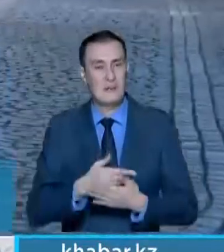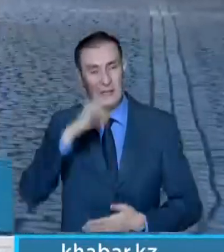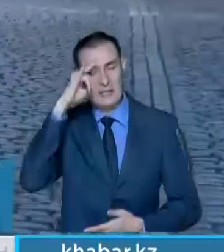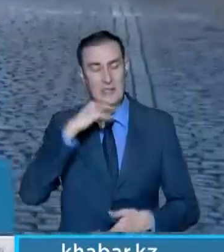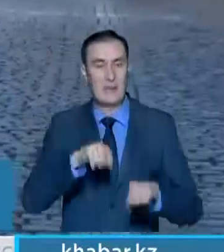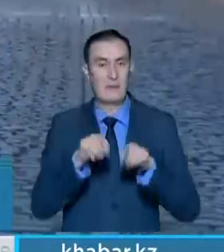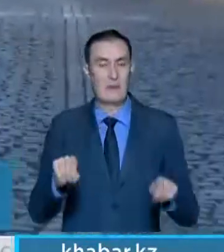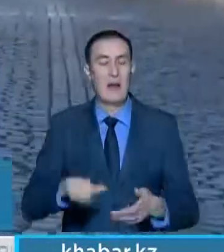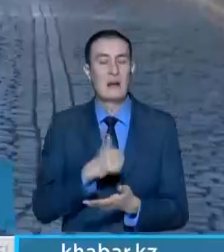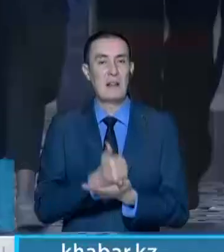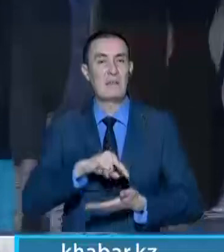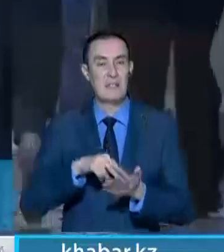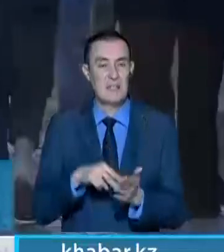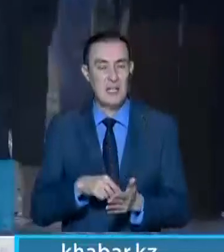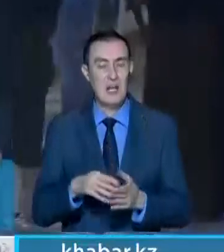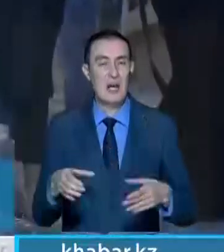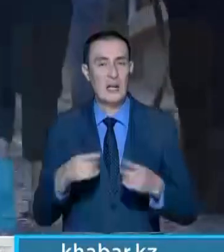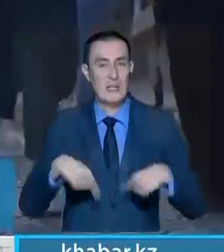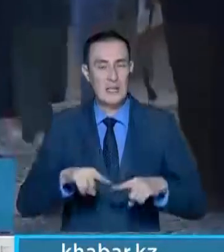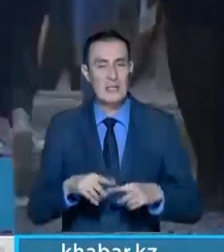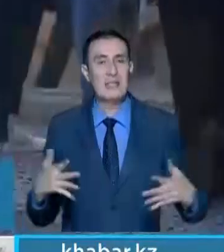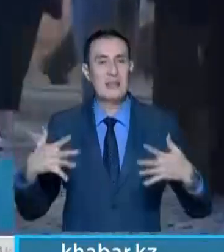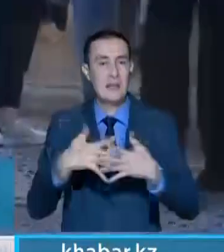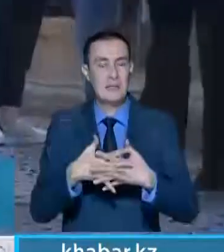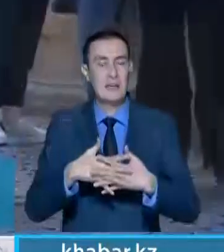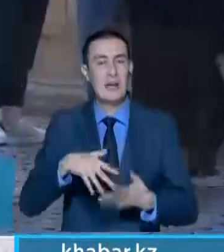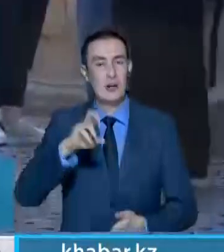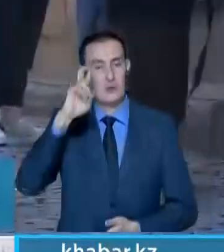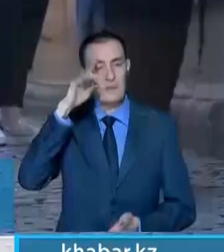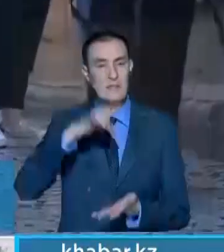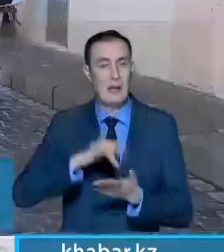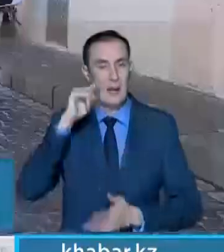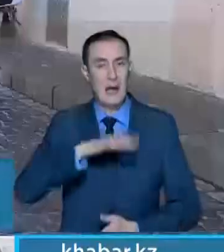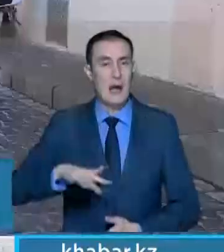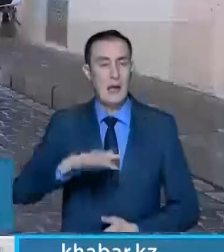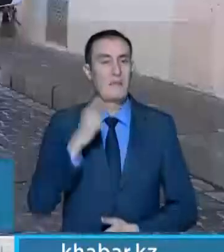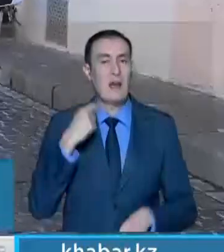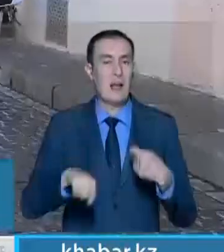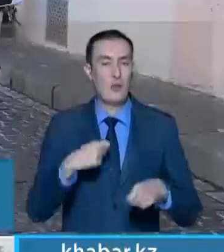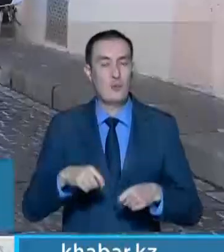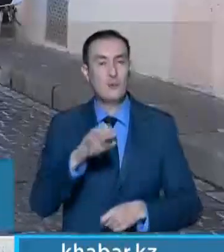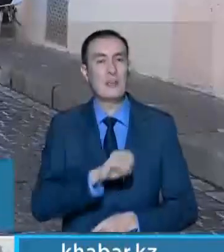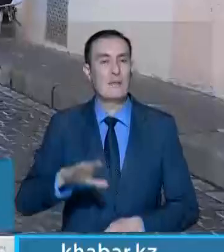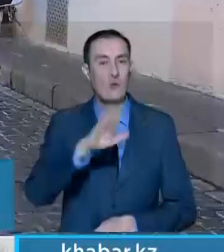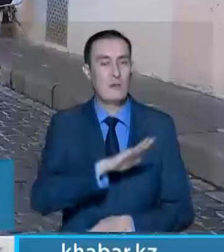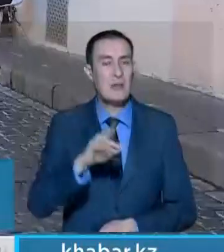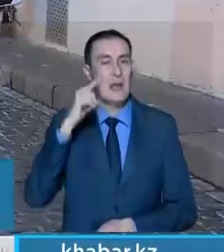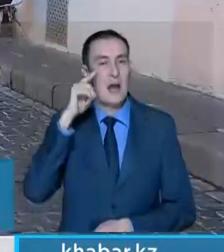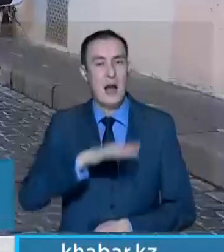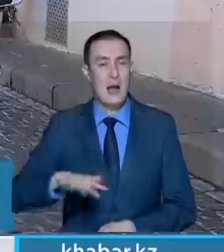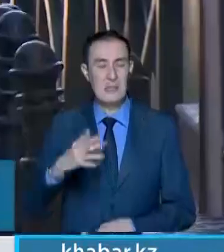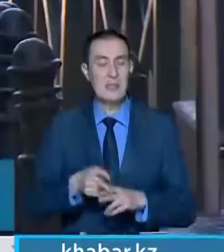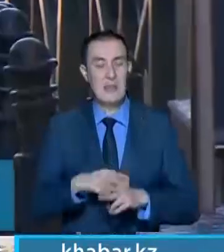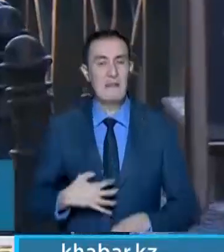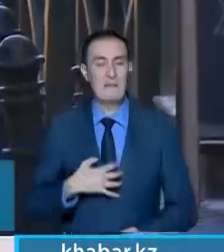Казахстана, одна из главных задач которой – интеграция стран Центральной Азии в экономику Европы и Азии. И это очень важно в